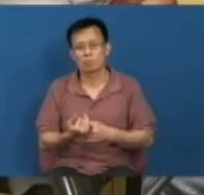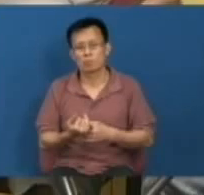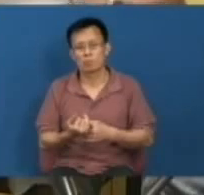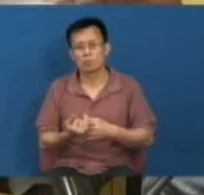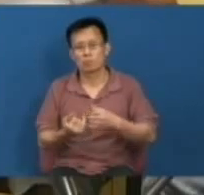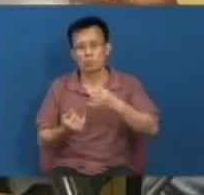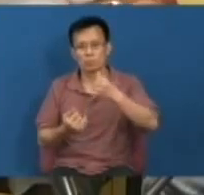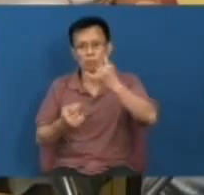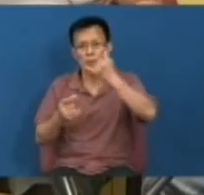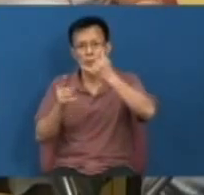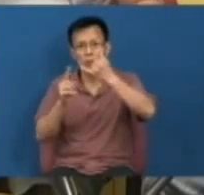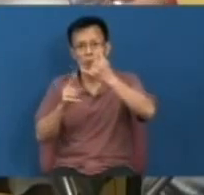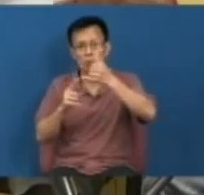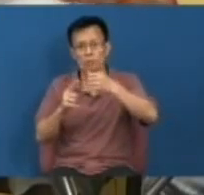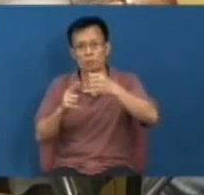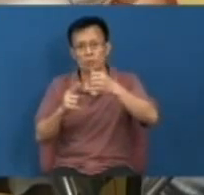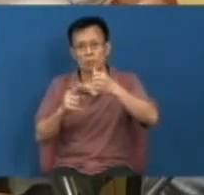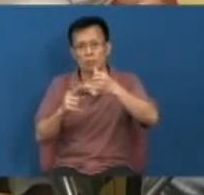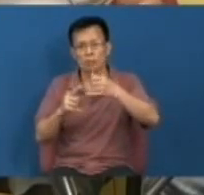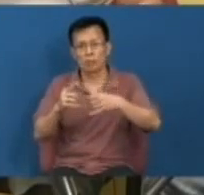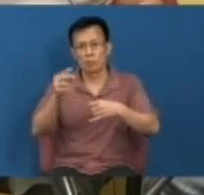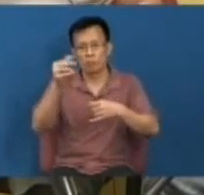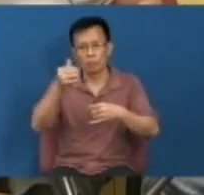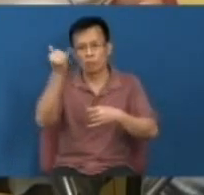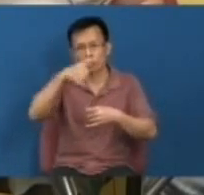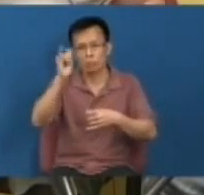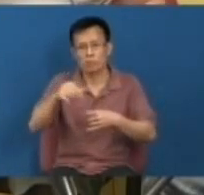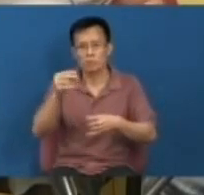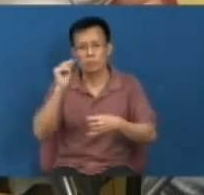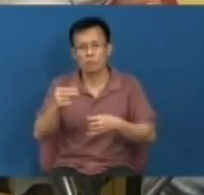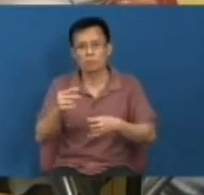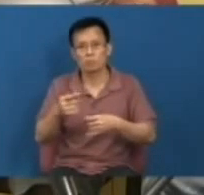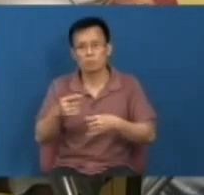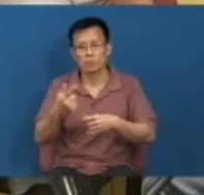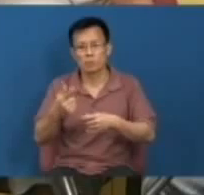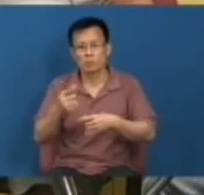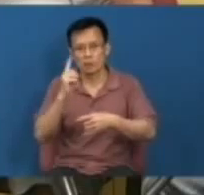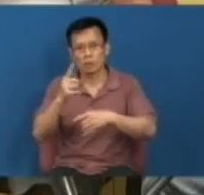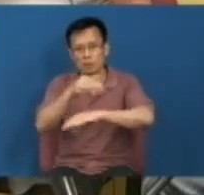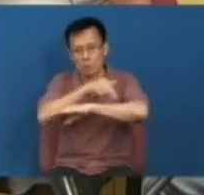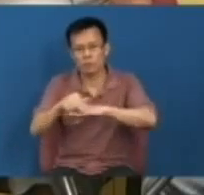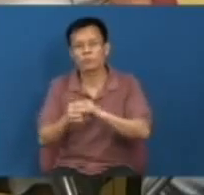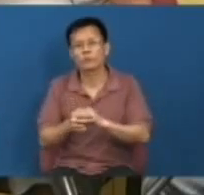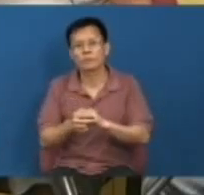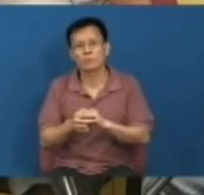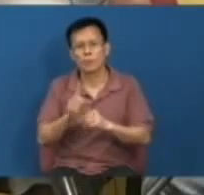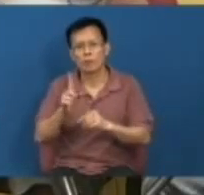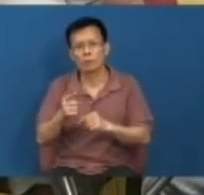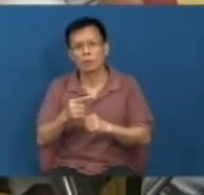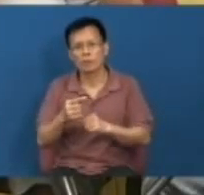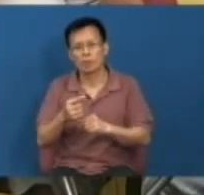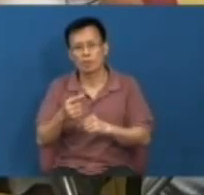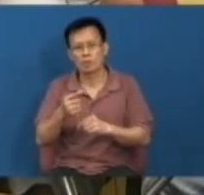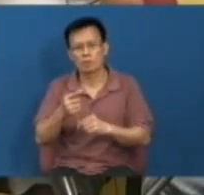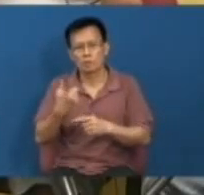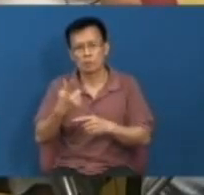我哋用我哋自己嘅測量師咧，係8,900元一尺。 係， 所以爭得咁遠，你諗下佢哋。點解佢哋可以咁樣嚟呃